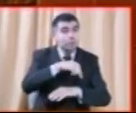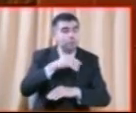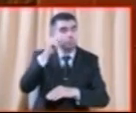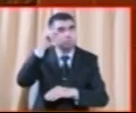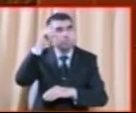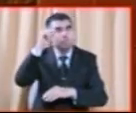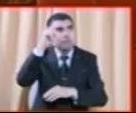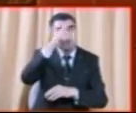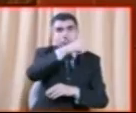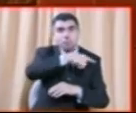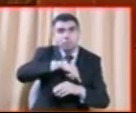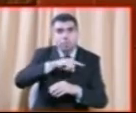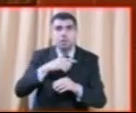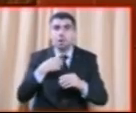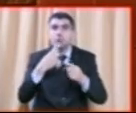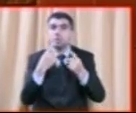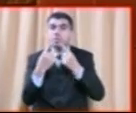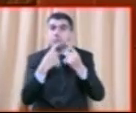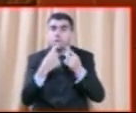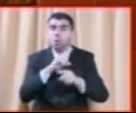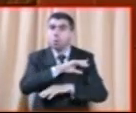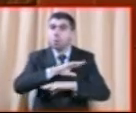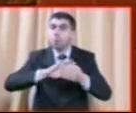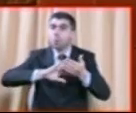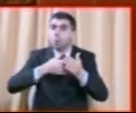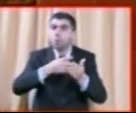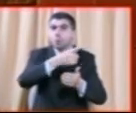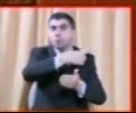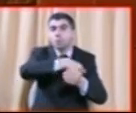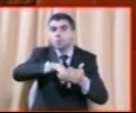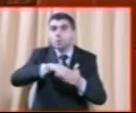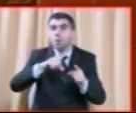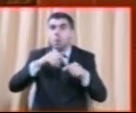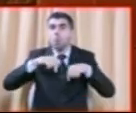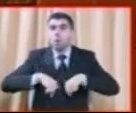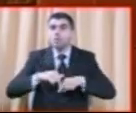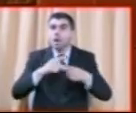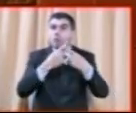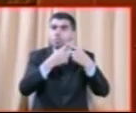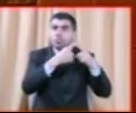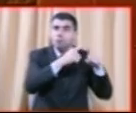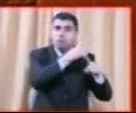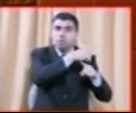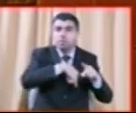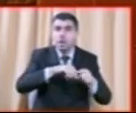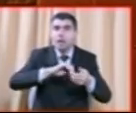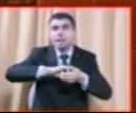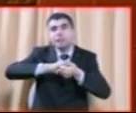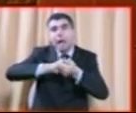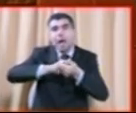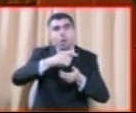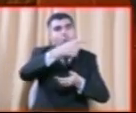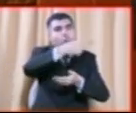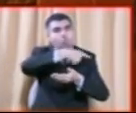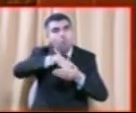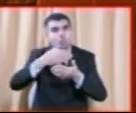التؤدة في التعاطي والمعالجة ومن الانضباط المؤسساتي والتعاون بين كافة المؤسسات ديال الدولة من أجل أن لا